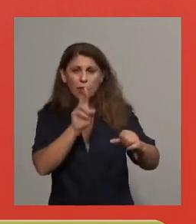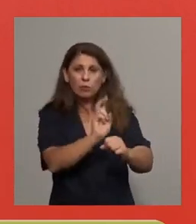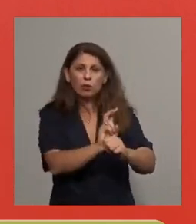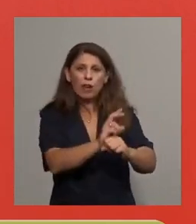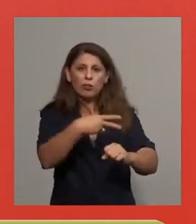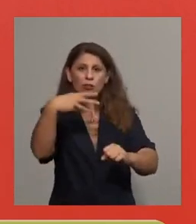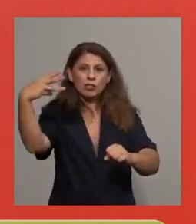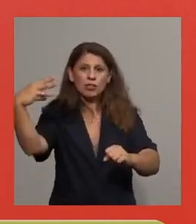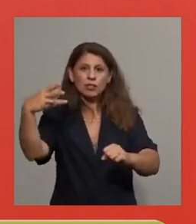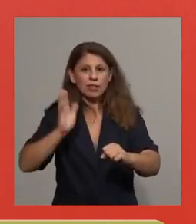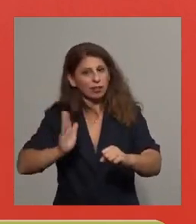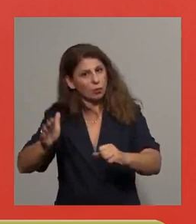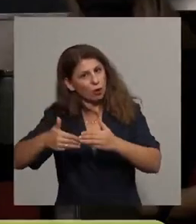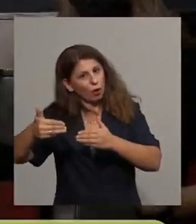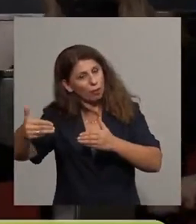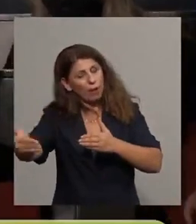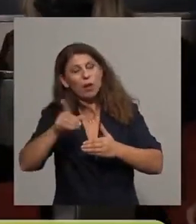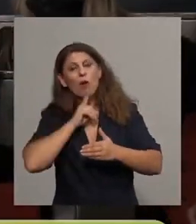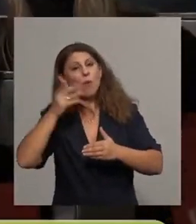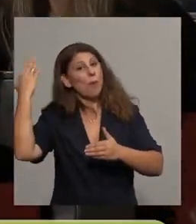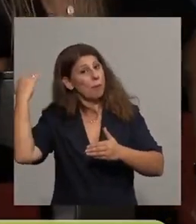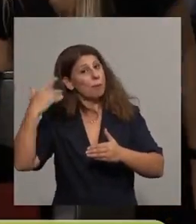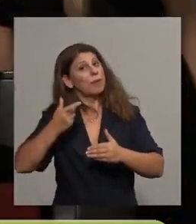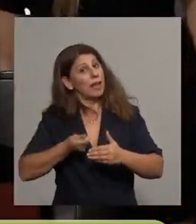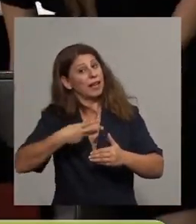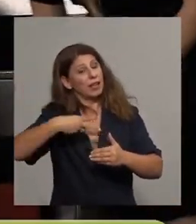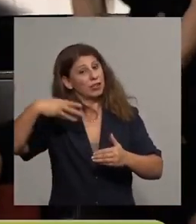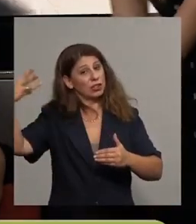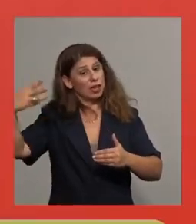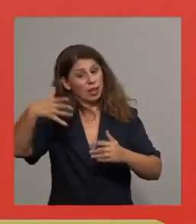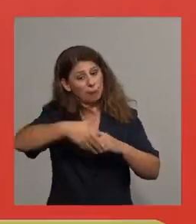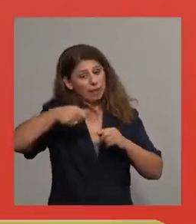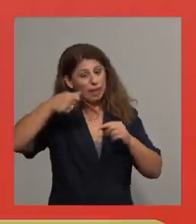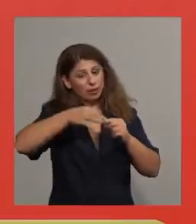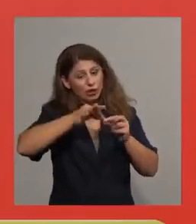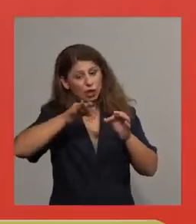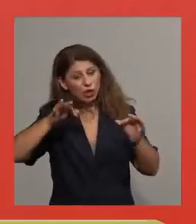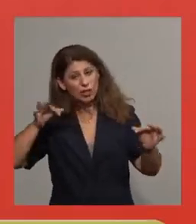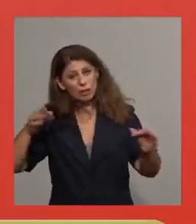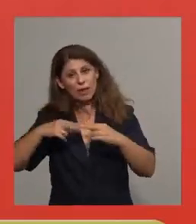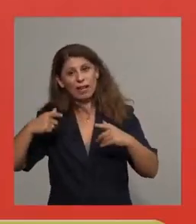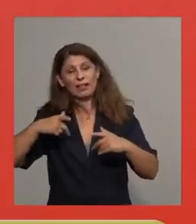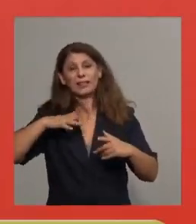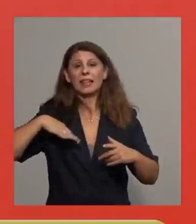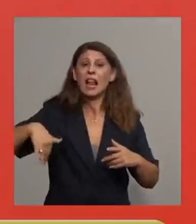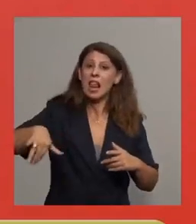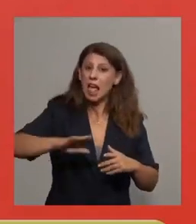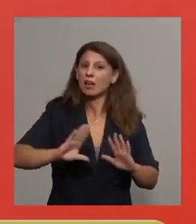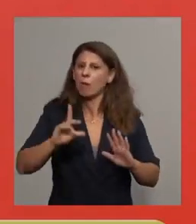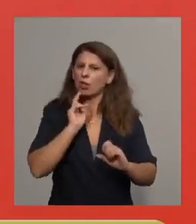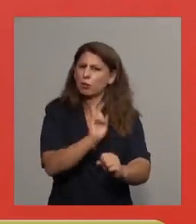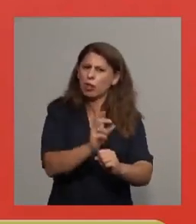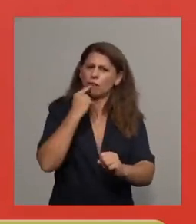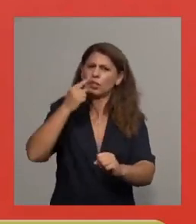πήγε ακόμα παραπέρα, όπως πριν έκανε ο ΣΥΡΙΖΑ πιάνοντας το νήμα το αντιλαϊκό από εκεί που του είχε αφήσει η